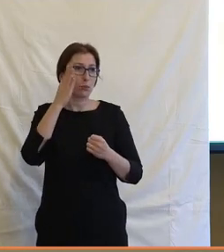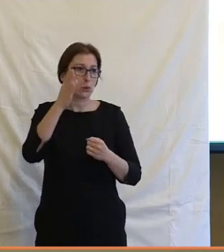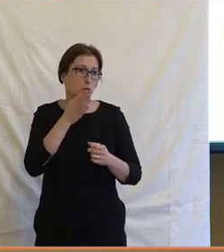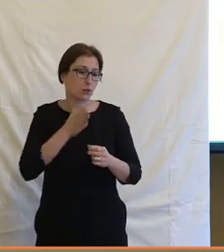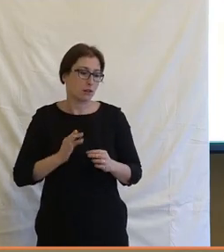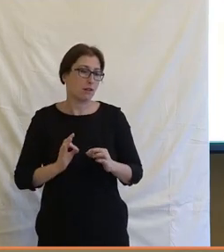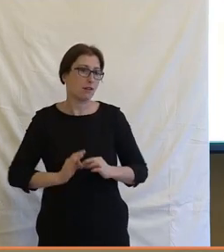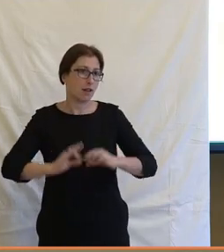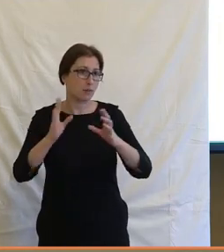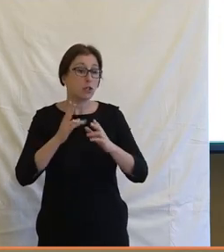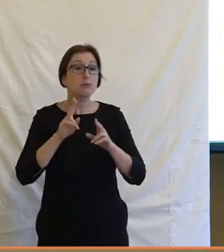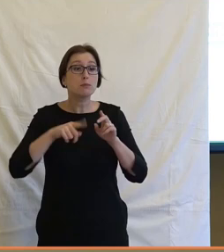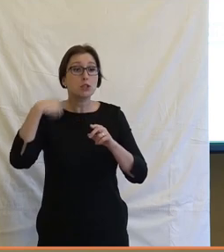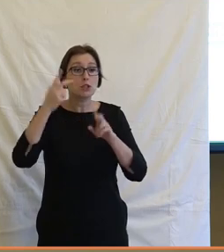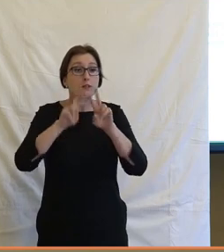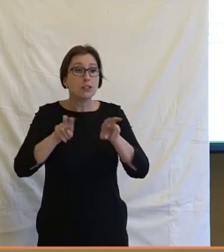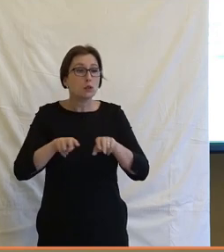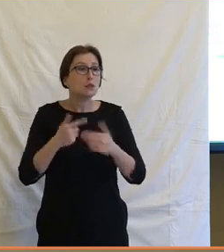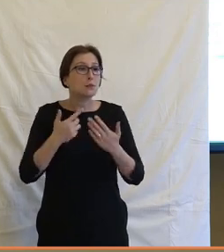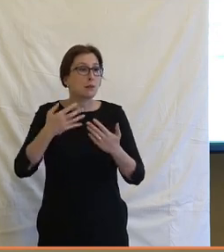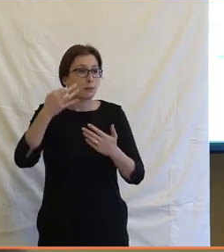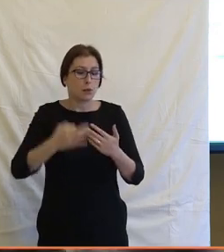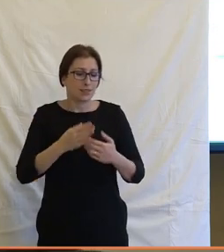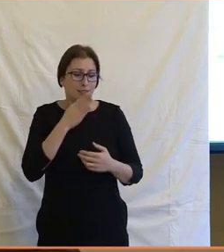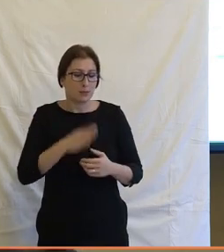nějakém dalším průzkumu už to nebylo těch 75%.